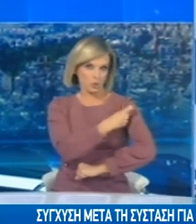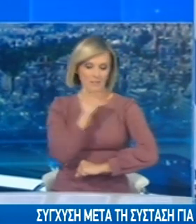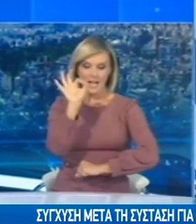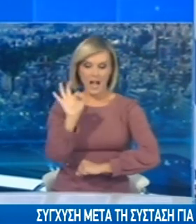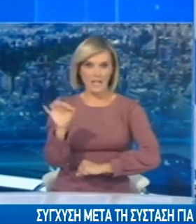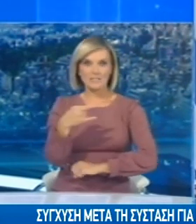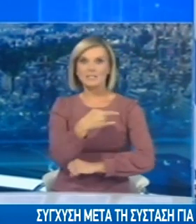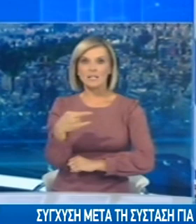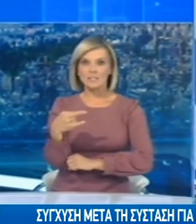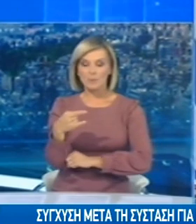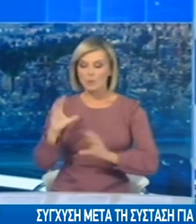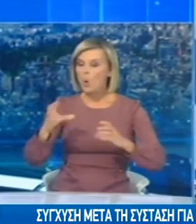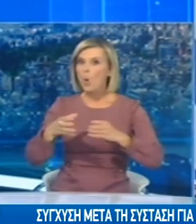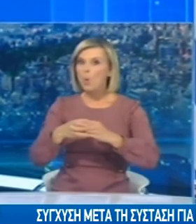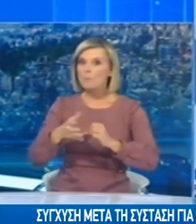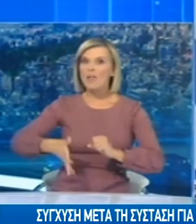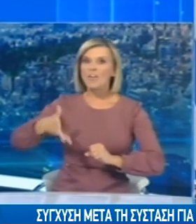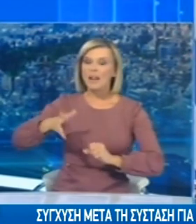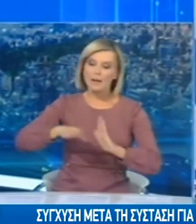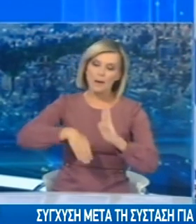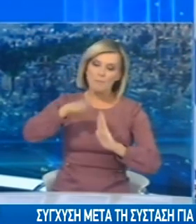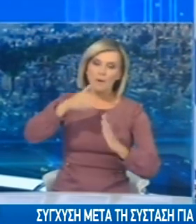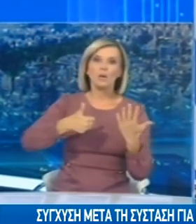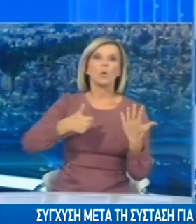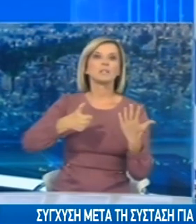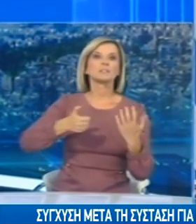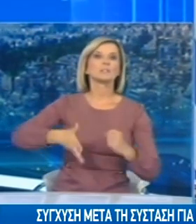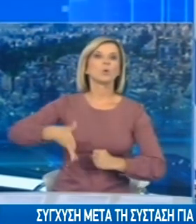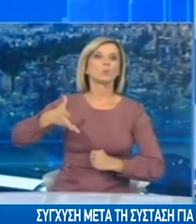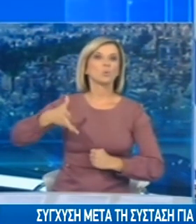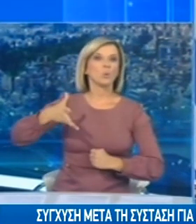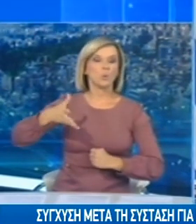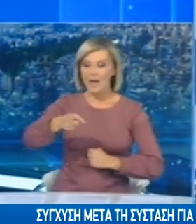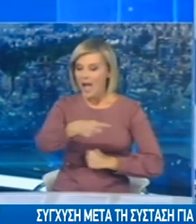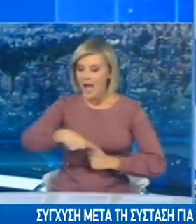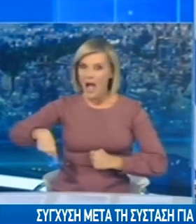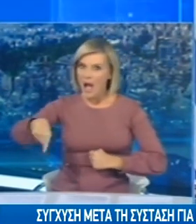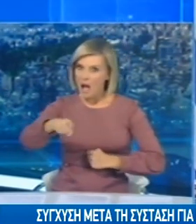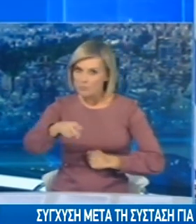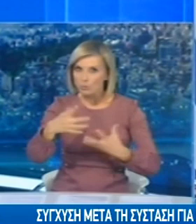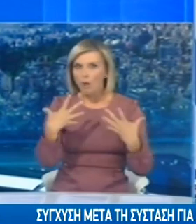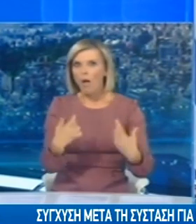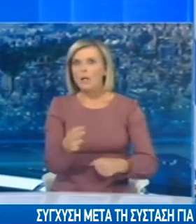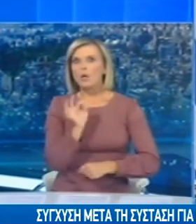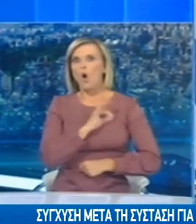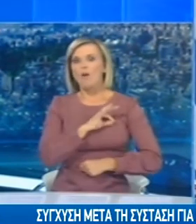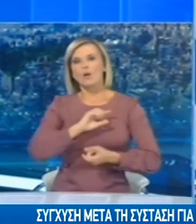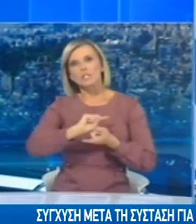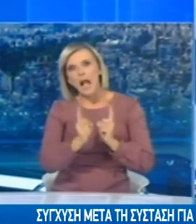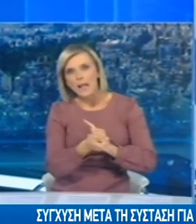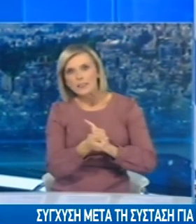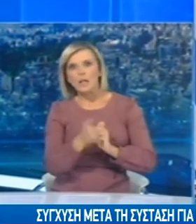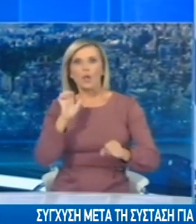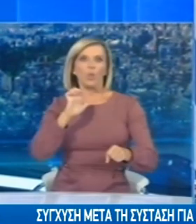ατόμων ηλικίας άνω των 60 ετών, στα οποία το όφελος υπερτερεί σαφώς